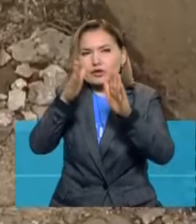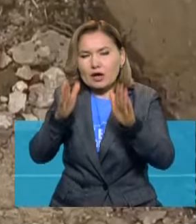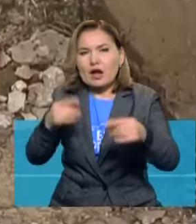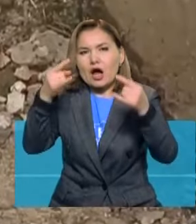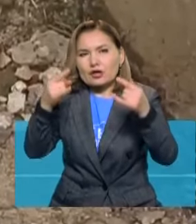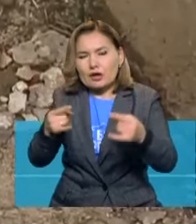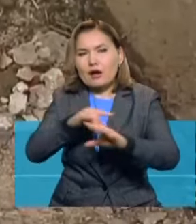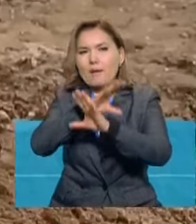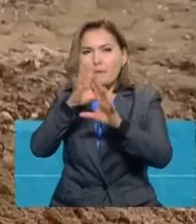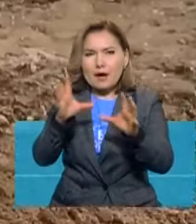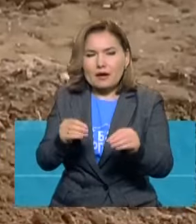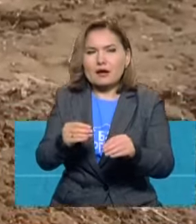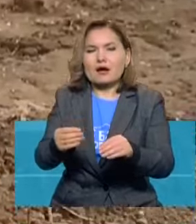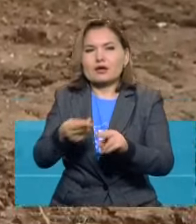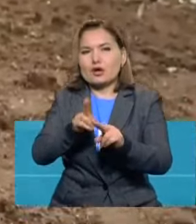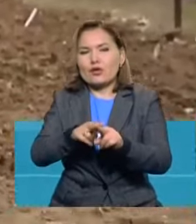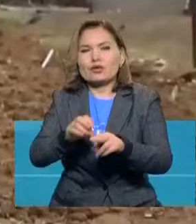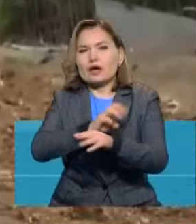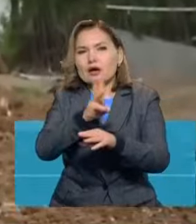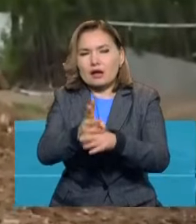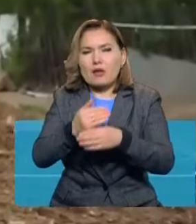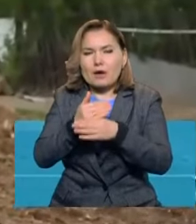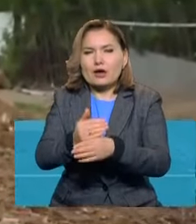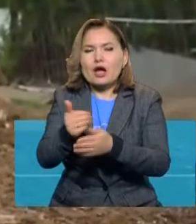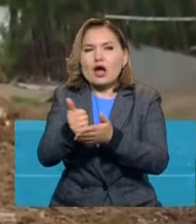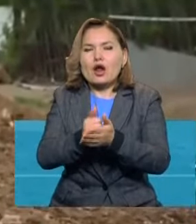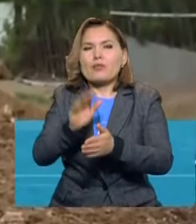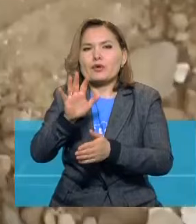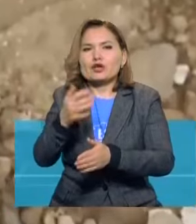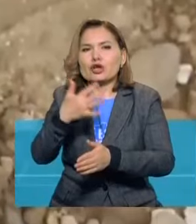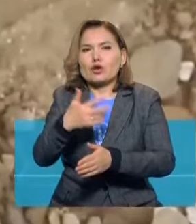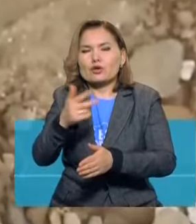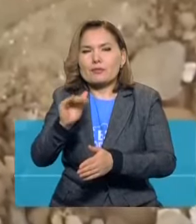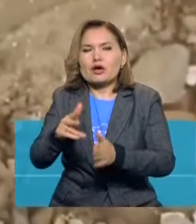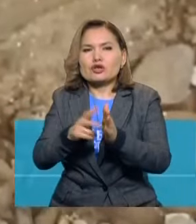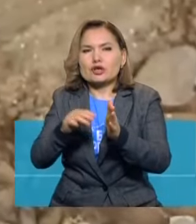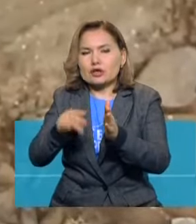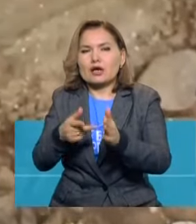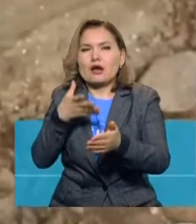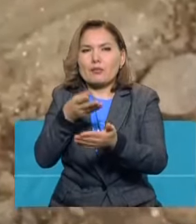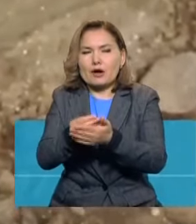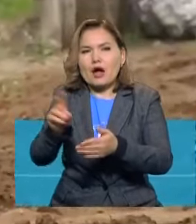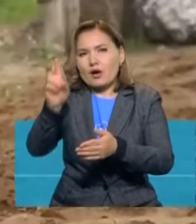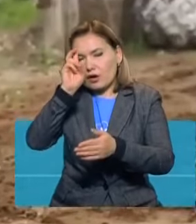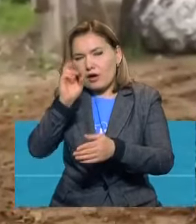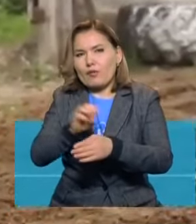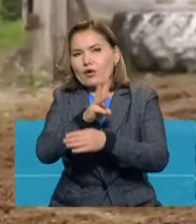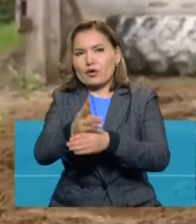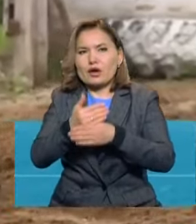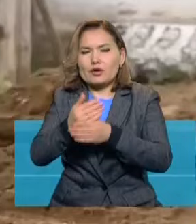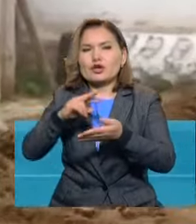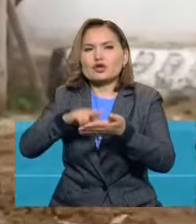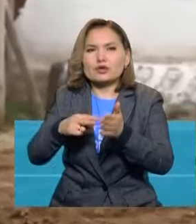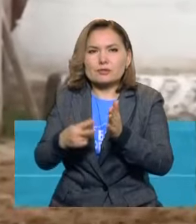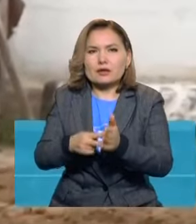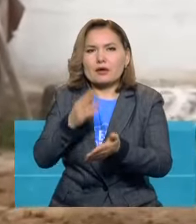құрылғылары бұзылған жанұяларға қосымша көмек есебінде тағы 553 800 теңгеге дейінгі мөлшерде қаржы беруді